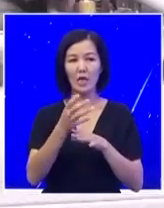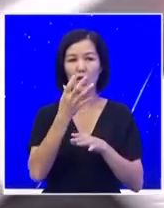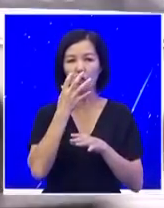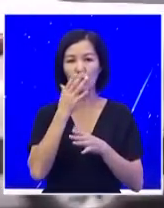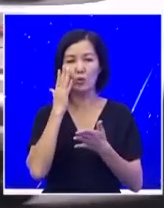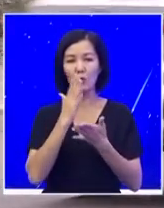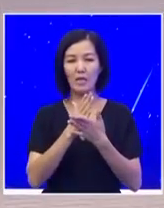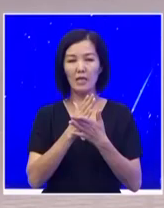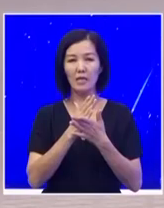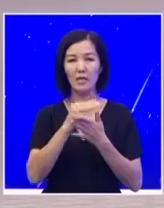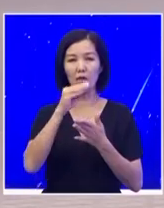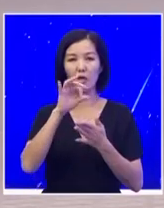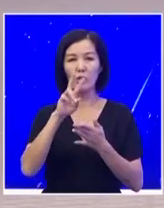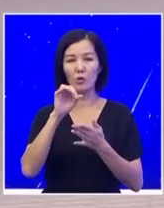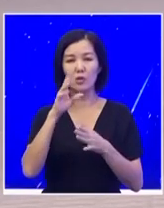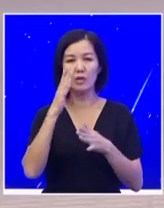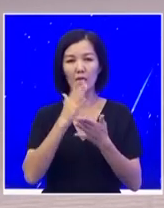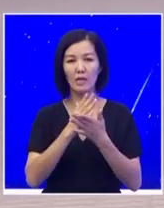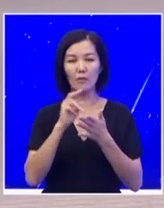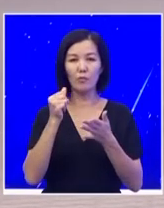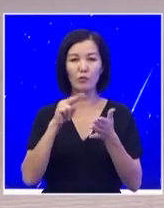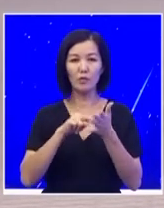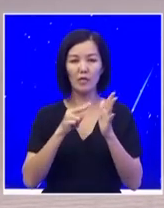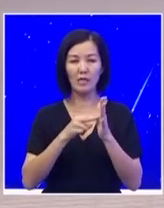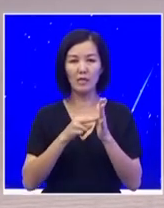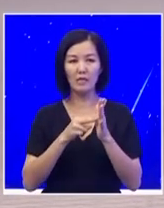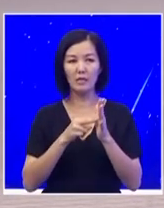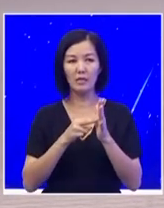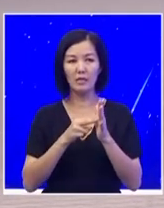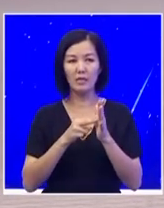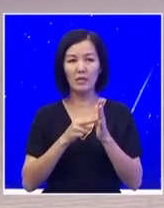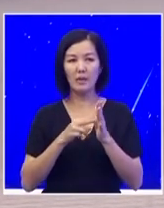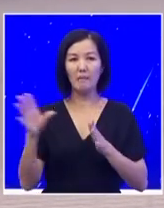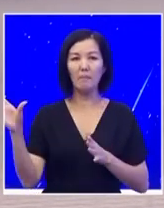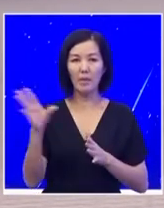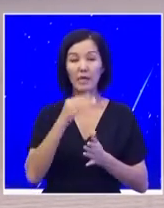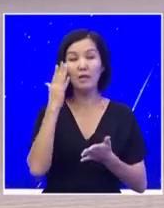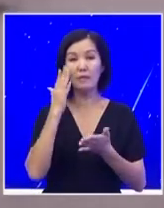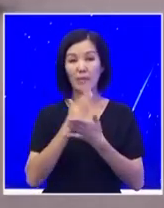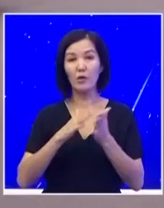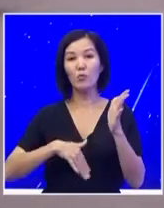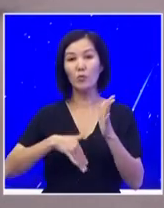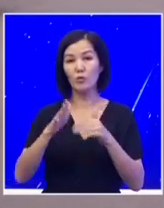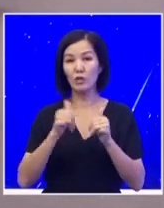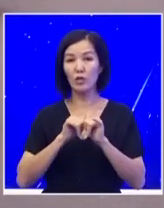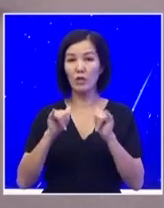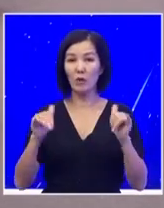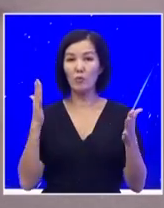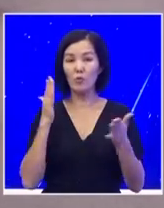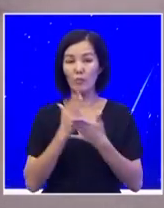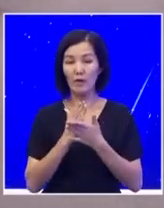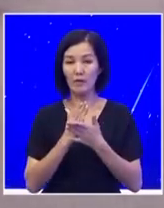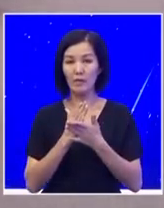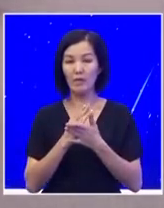деп. Жолан келді, бюджет келді дейді. Бюджет келді деген сөз, бәрі келді деген сөз дейді. Иә, артық кемі